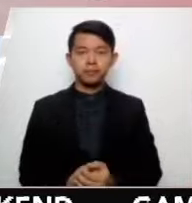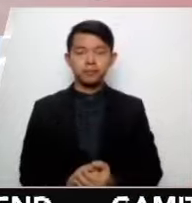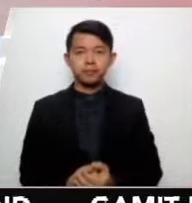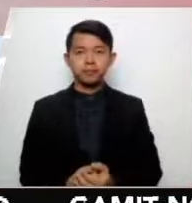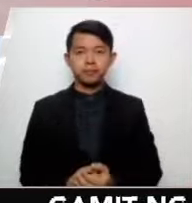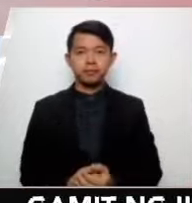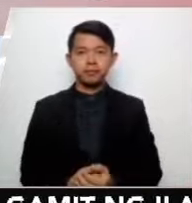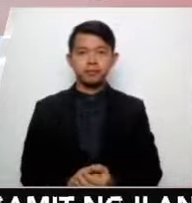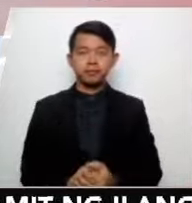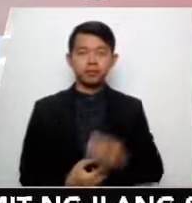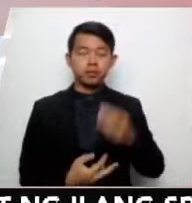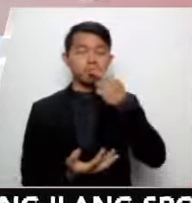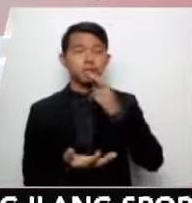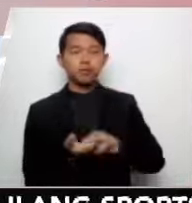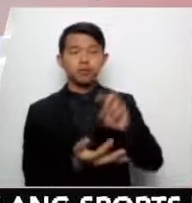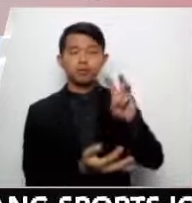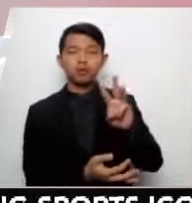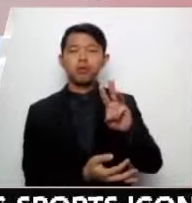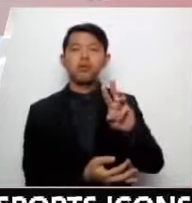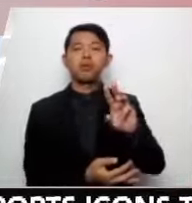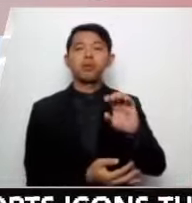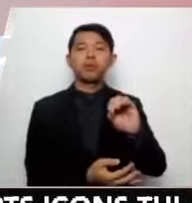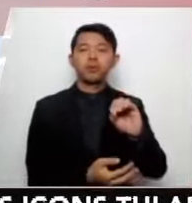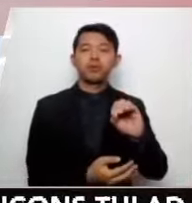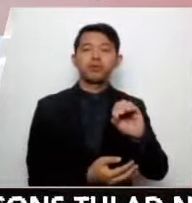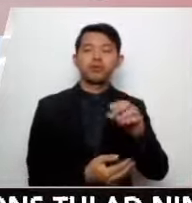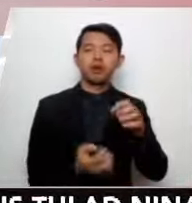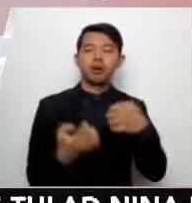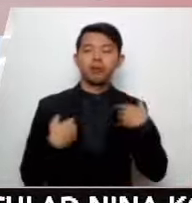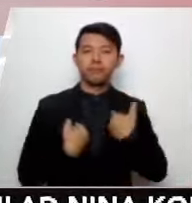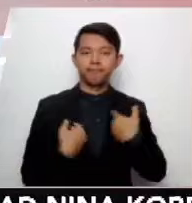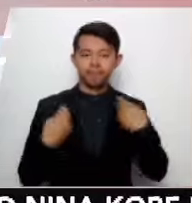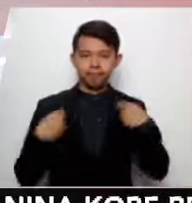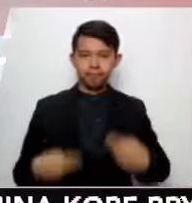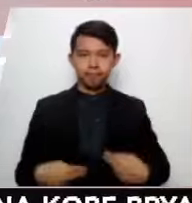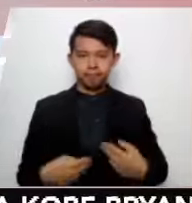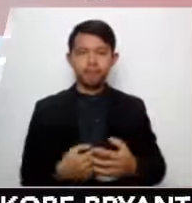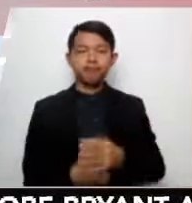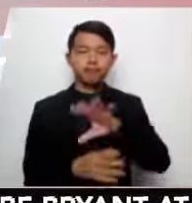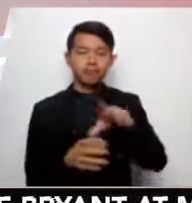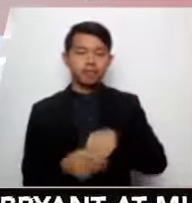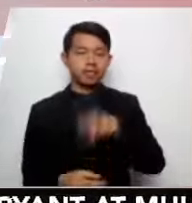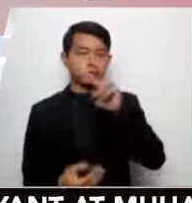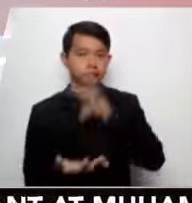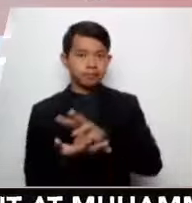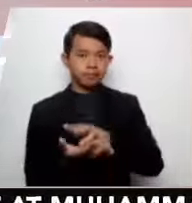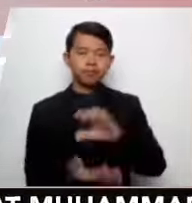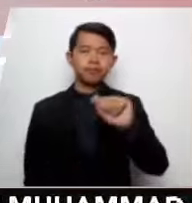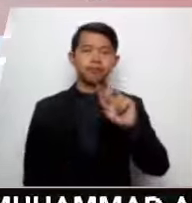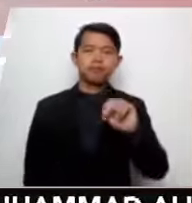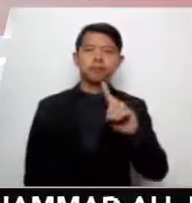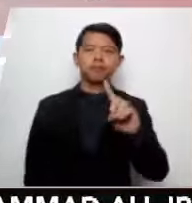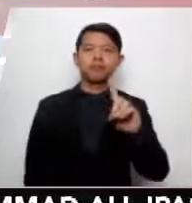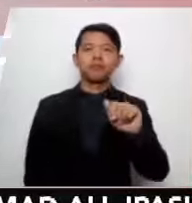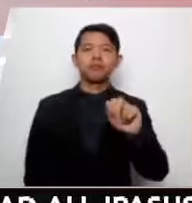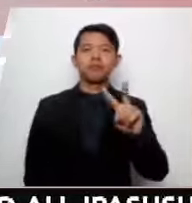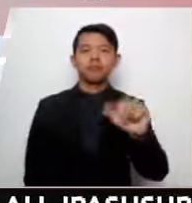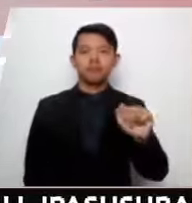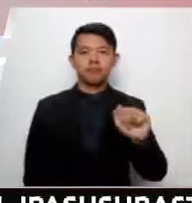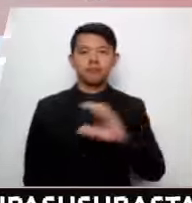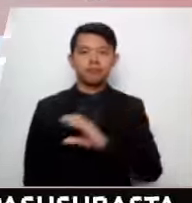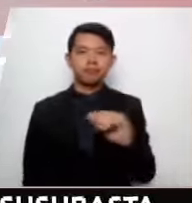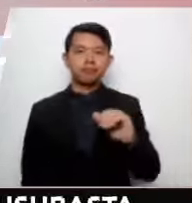organization for animal health kasama na rito yyung dalawang lugar sa Candaba at dito sa Tabuk sa